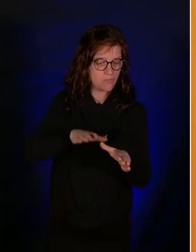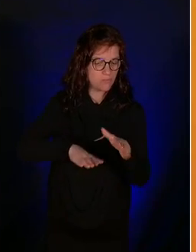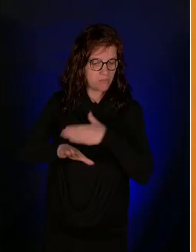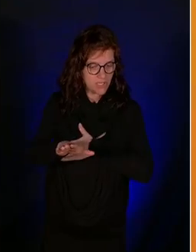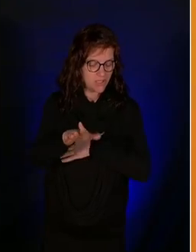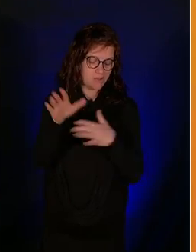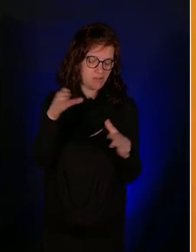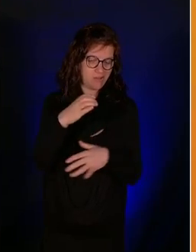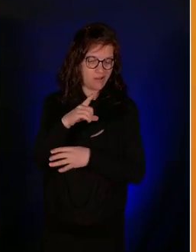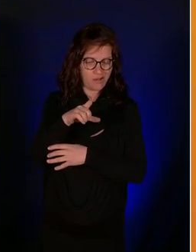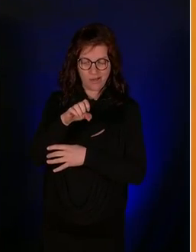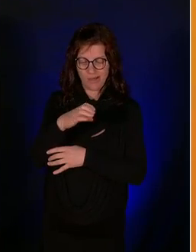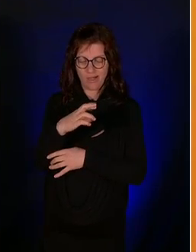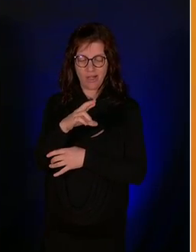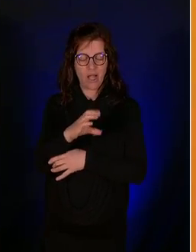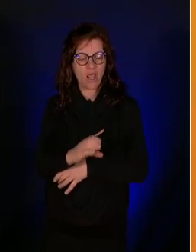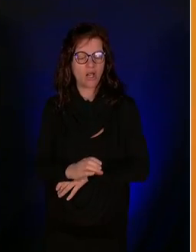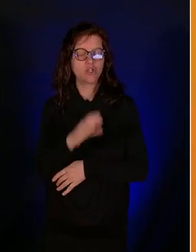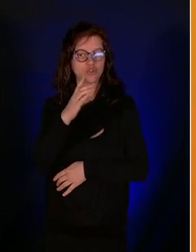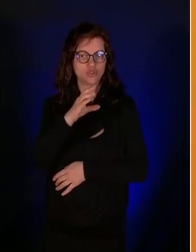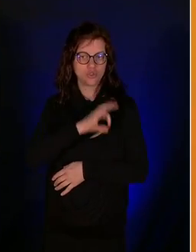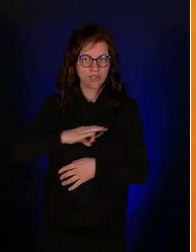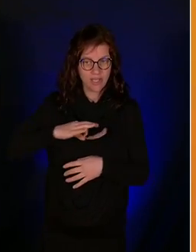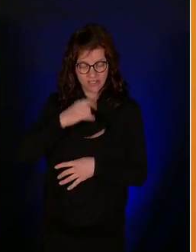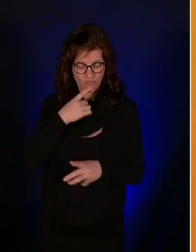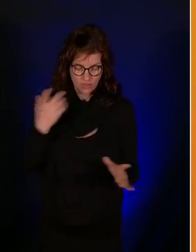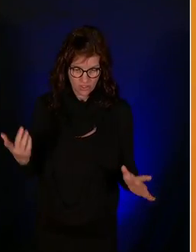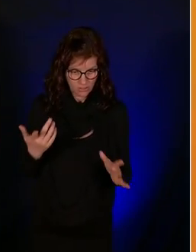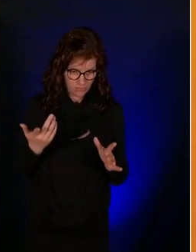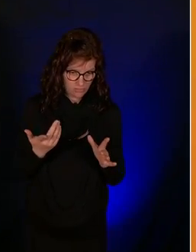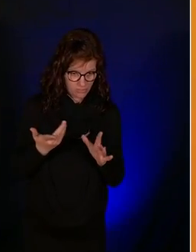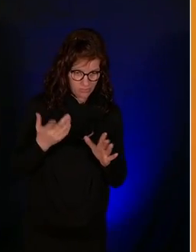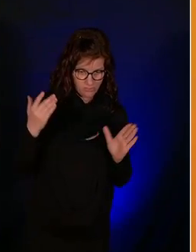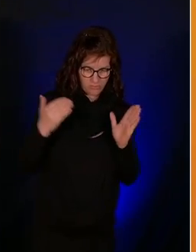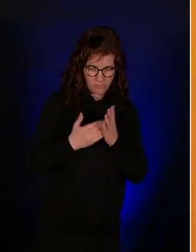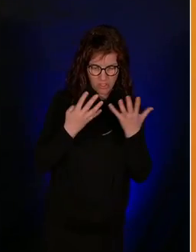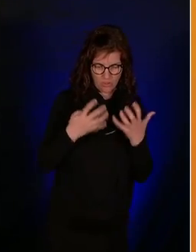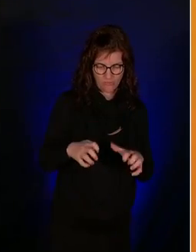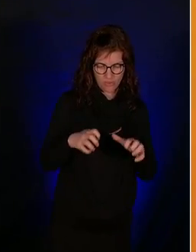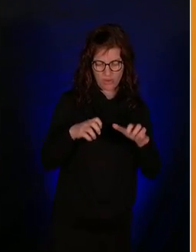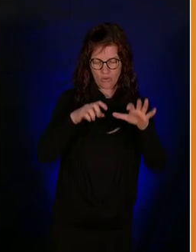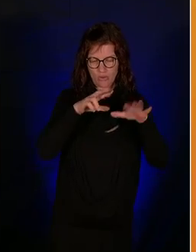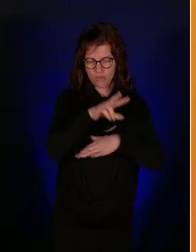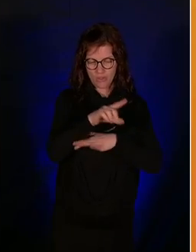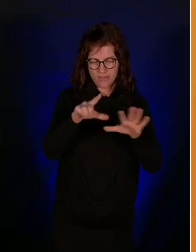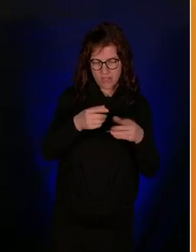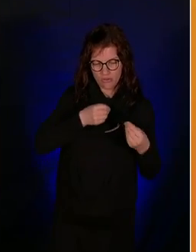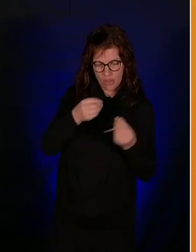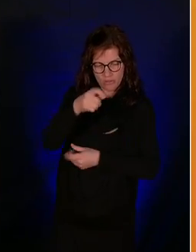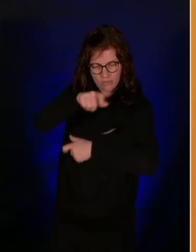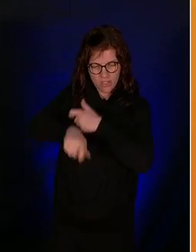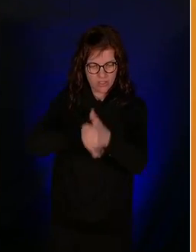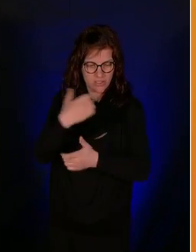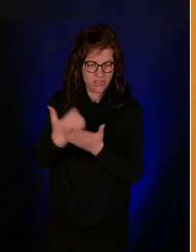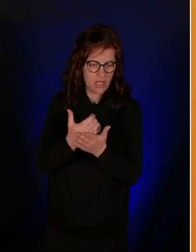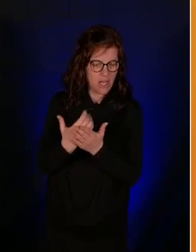régime autonome depuis 1937, excédentaire et très bien géré, qui permet aux salariés d'avoir une pension de retraite calculée sur les